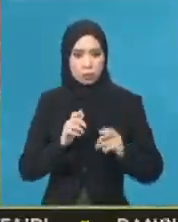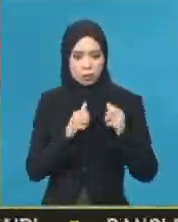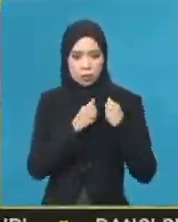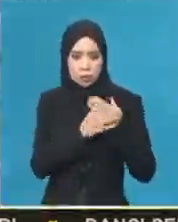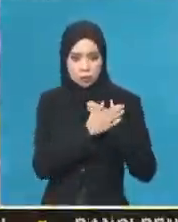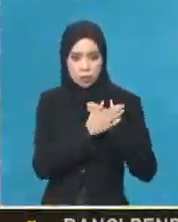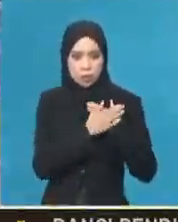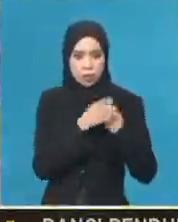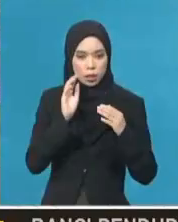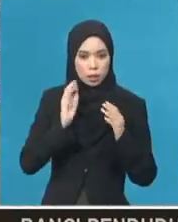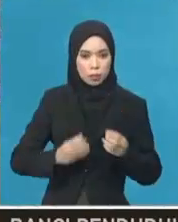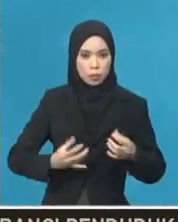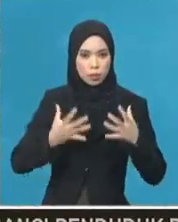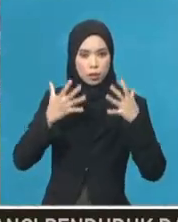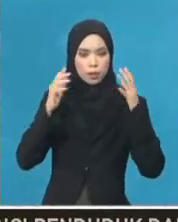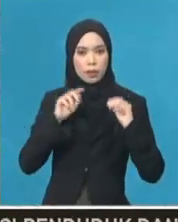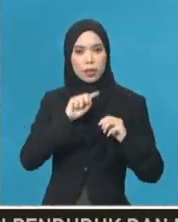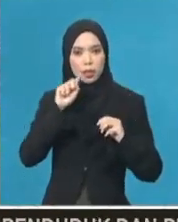pada hari Ke puncaknya